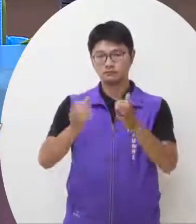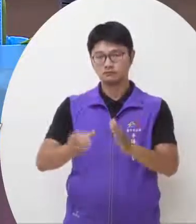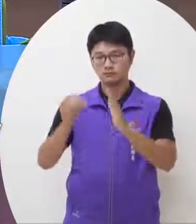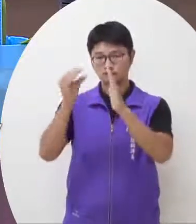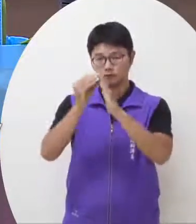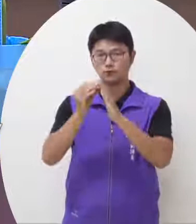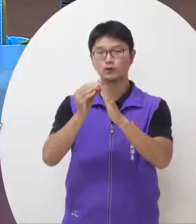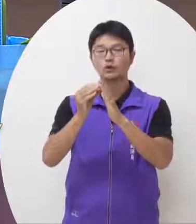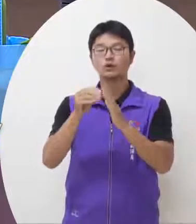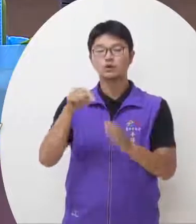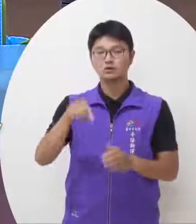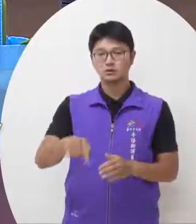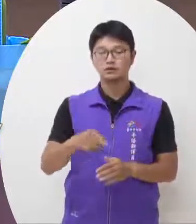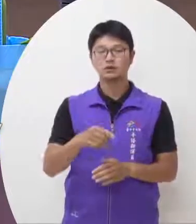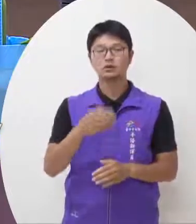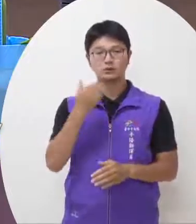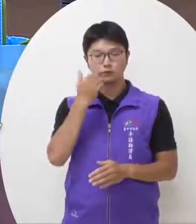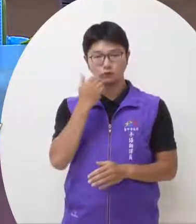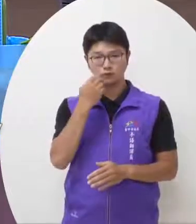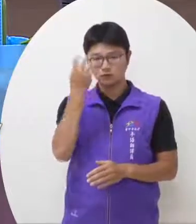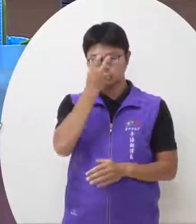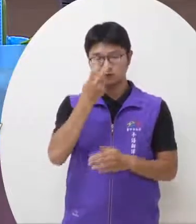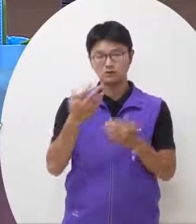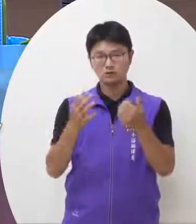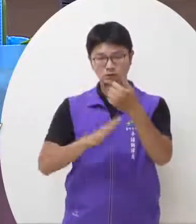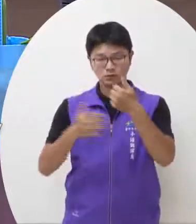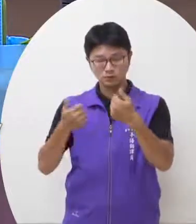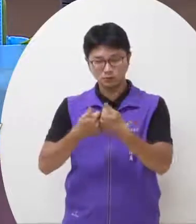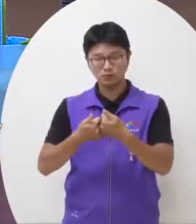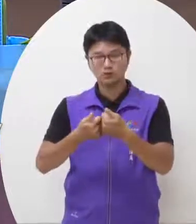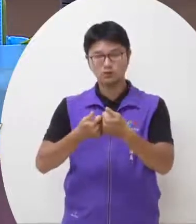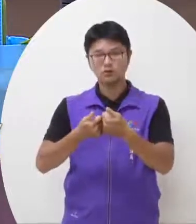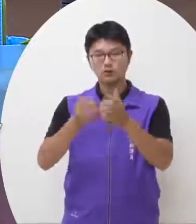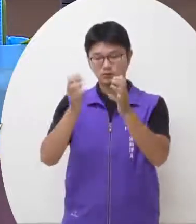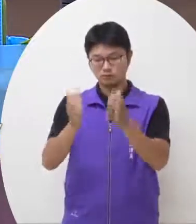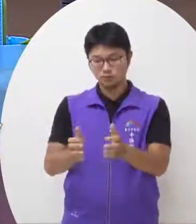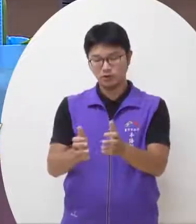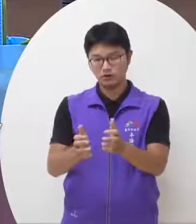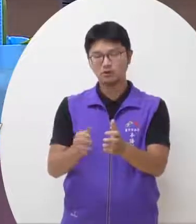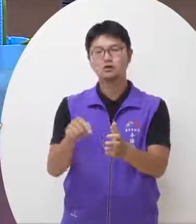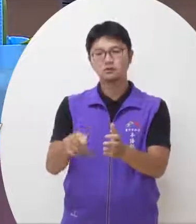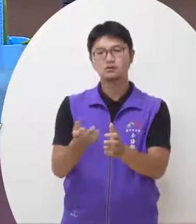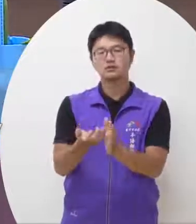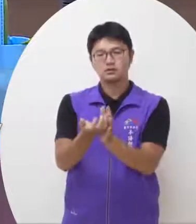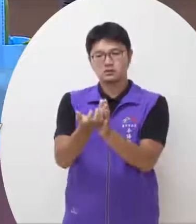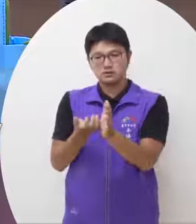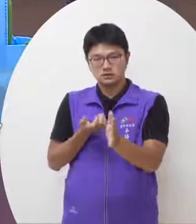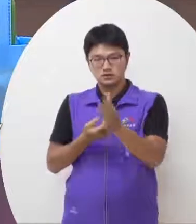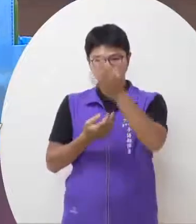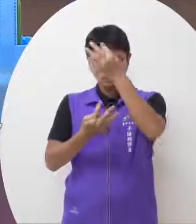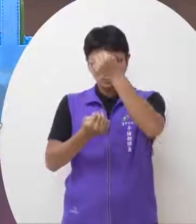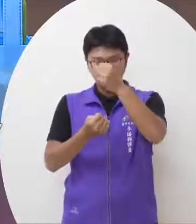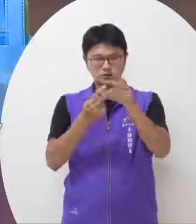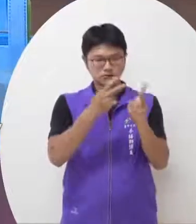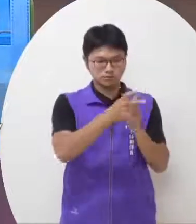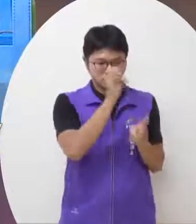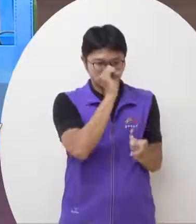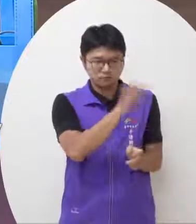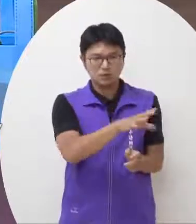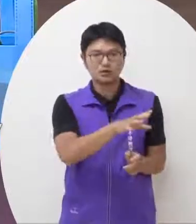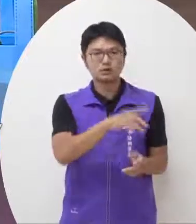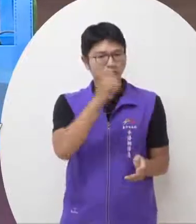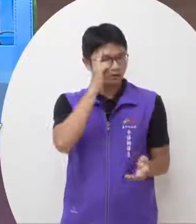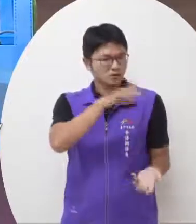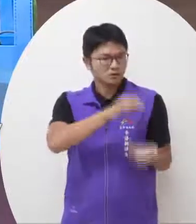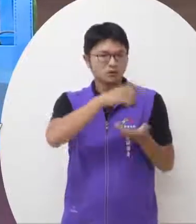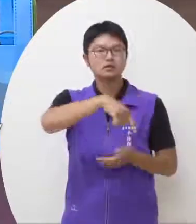审议要去审的时候，一定要通知当地的，主动到过来通知当地提案机关、建议机关的这